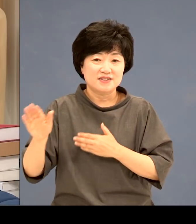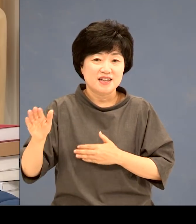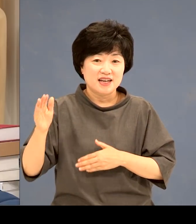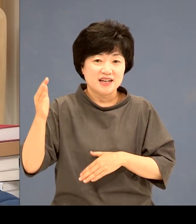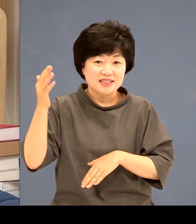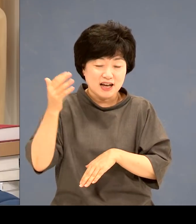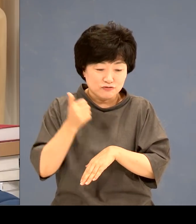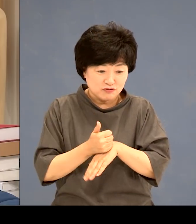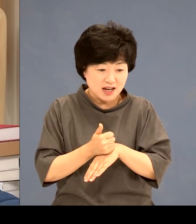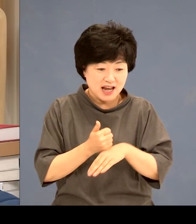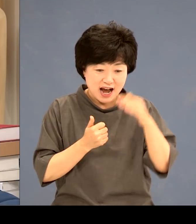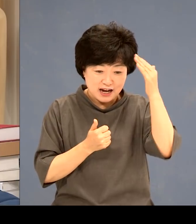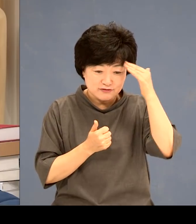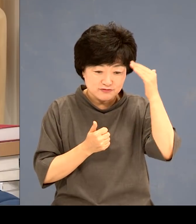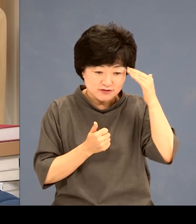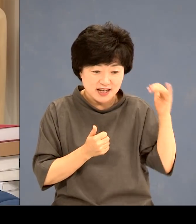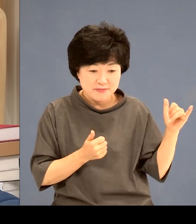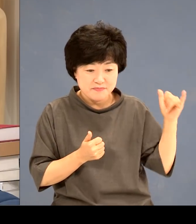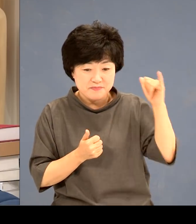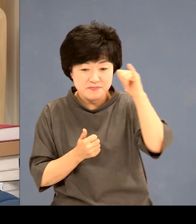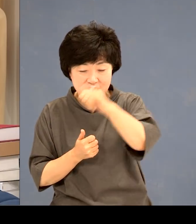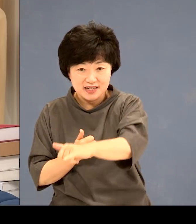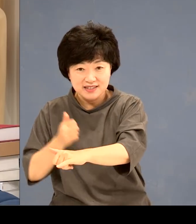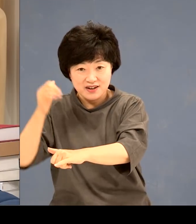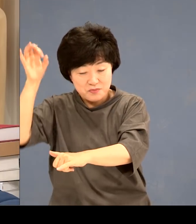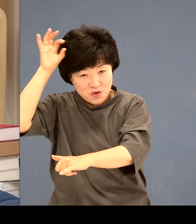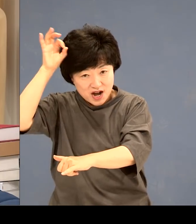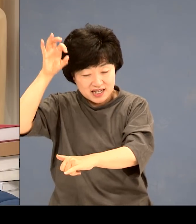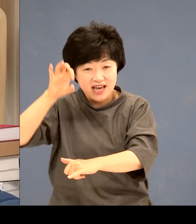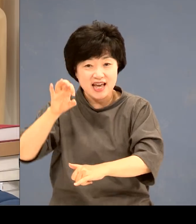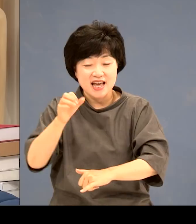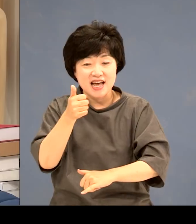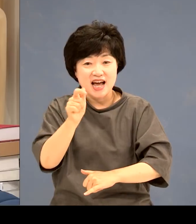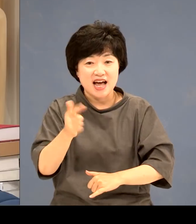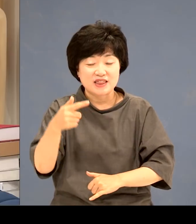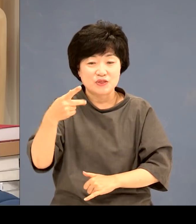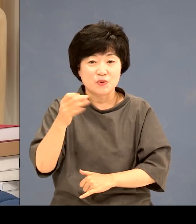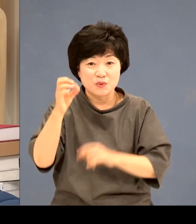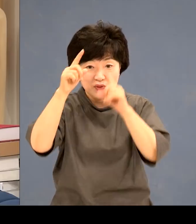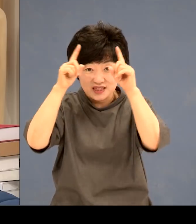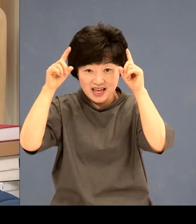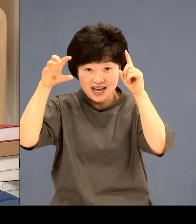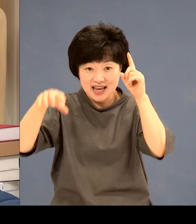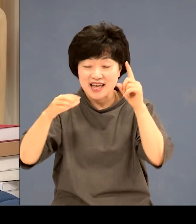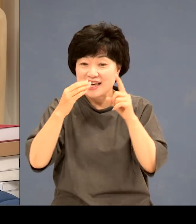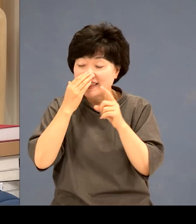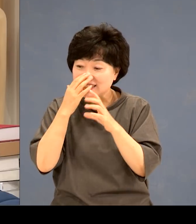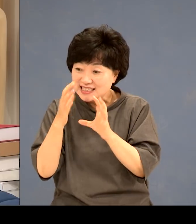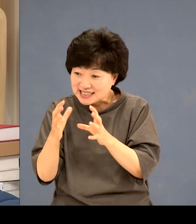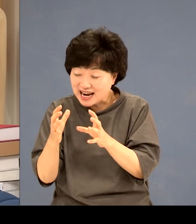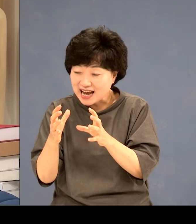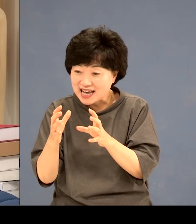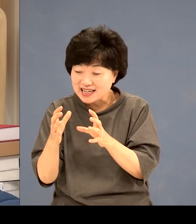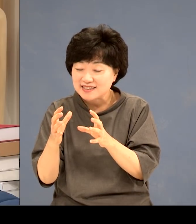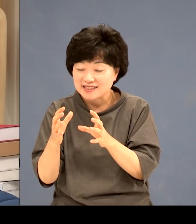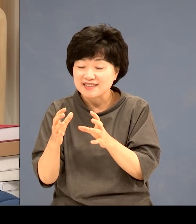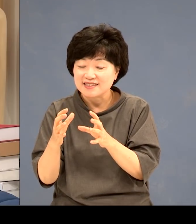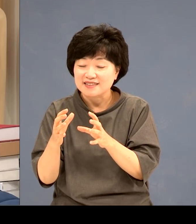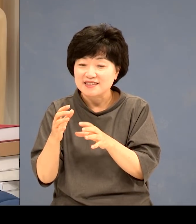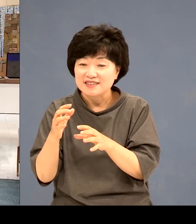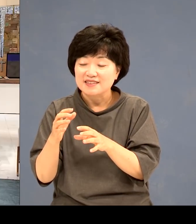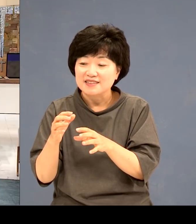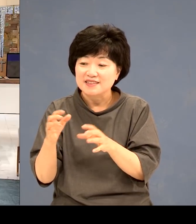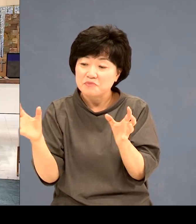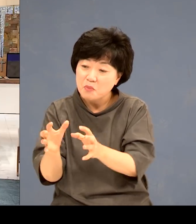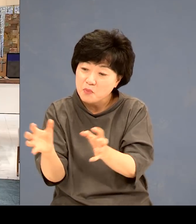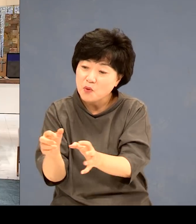헤어졌는데 제가 나중에 한국에 좀 일정이 있어가지고요. 포항에 이제 한동대학교라고 있어요. 거기 한동대학교에 이스라엘을 품는 어떤